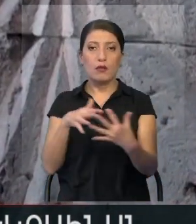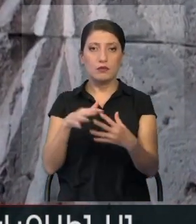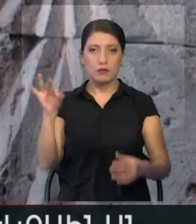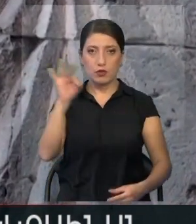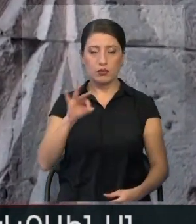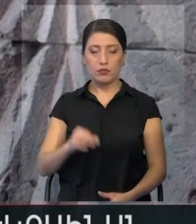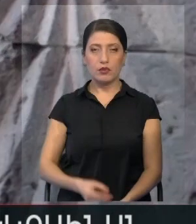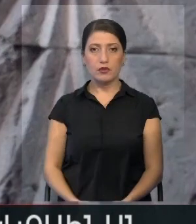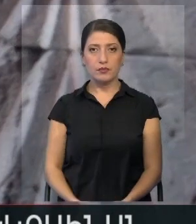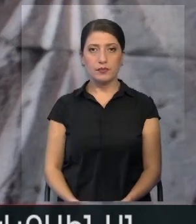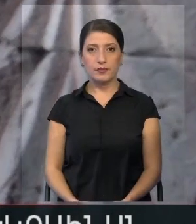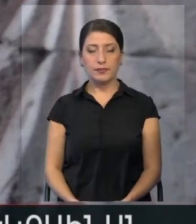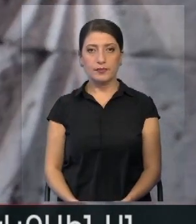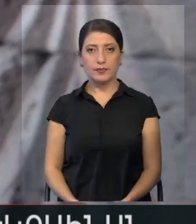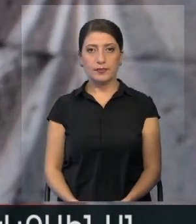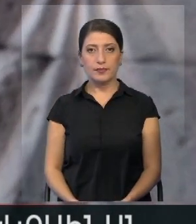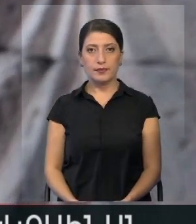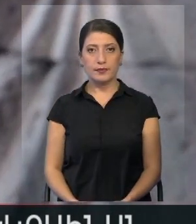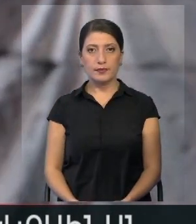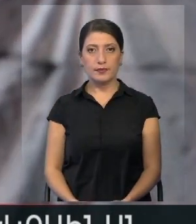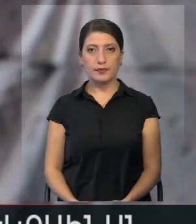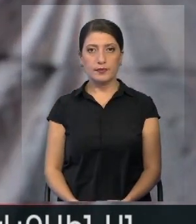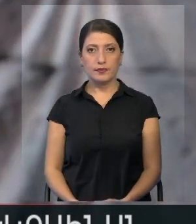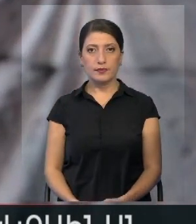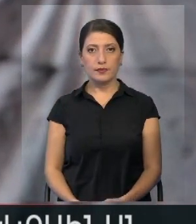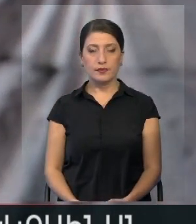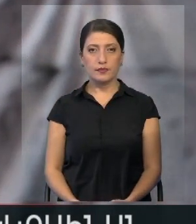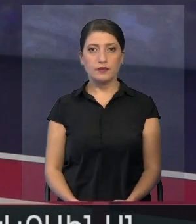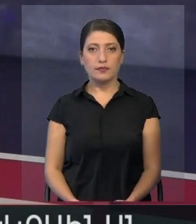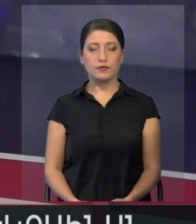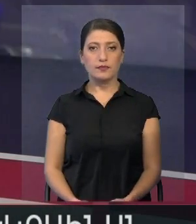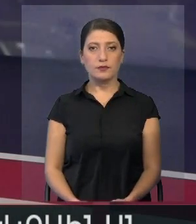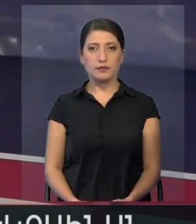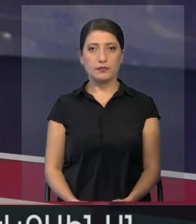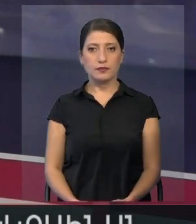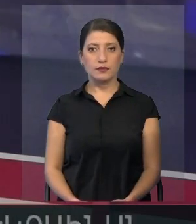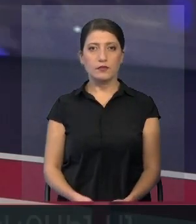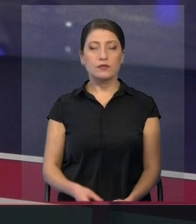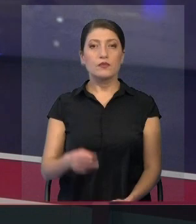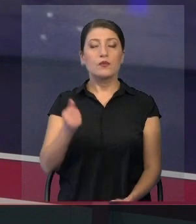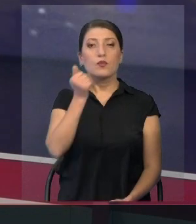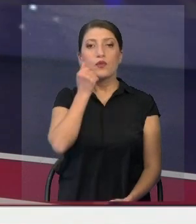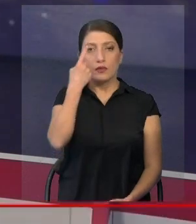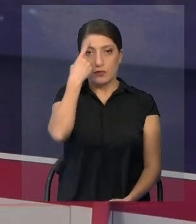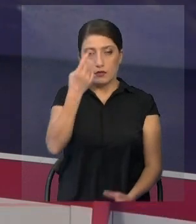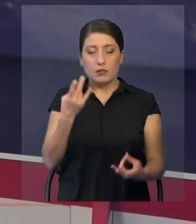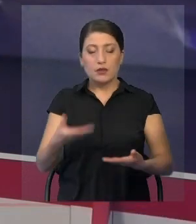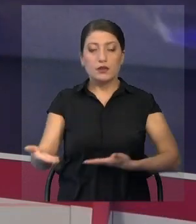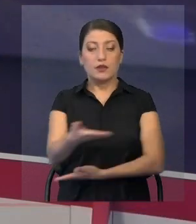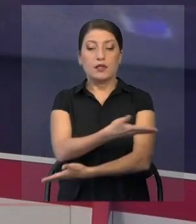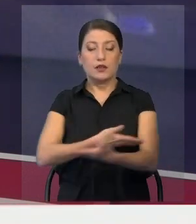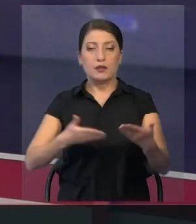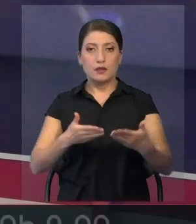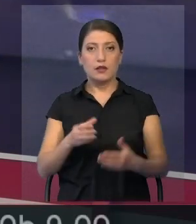Հասմիկ Սերոփյան, Միլենա Պողոսյան, Հայլուր, Երևան։ Kremlin-ը հայտարարել է, որ դեռ պետք է քննարկումներ